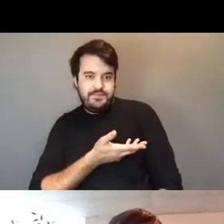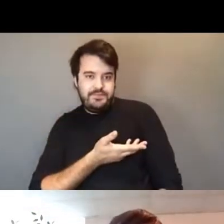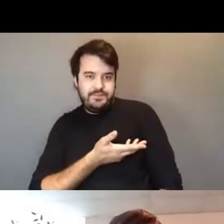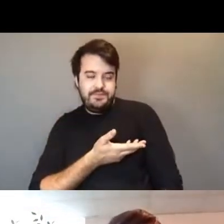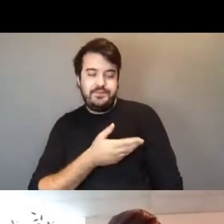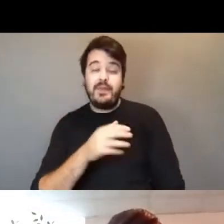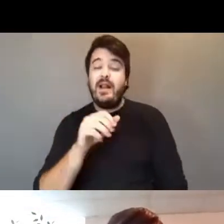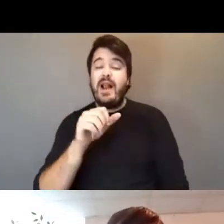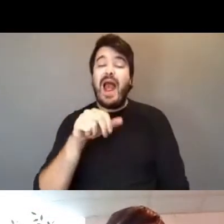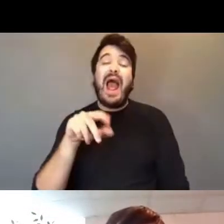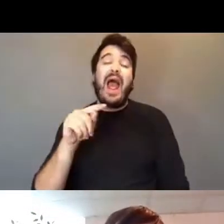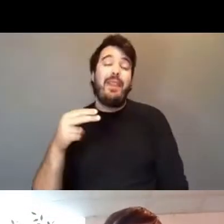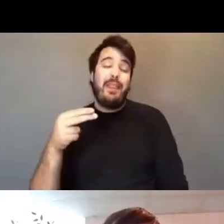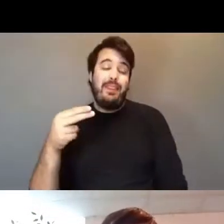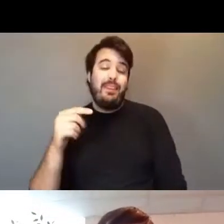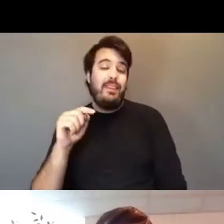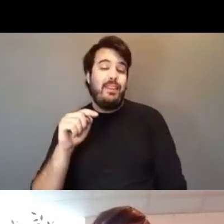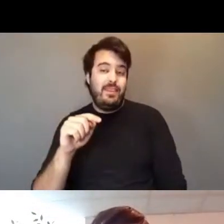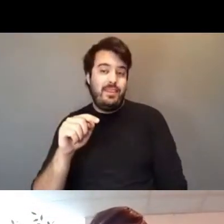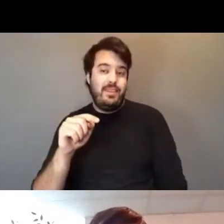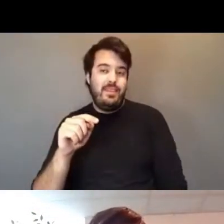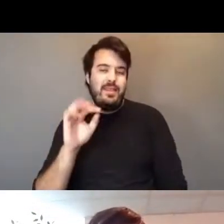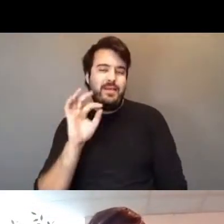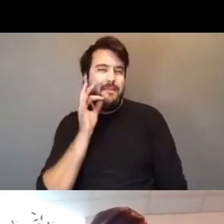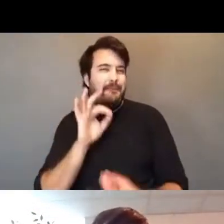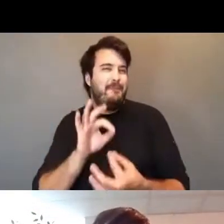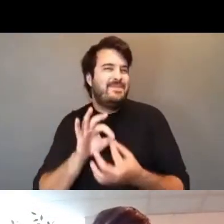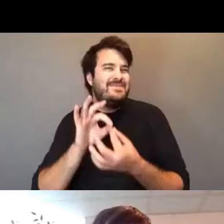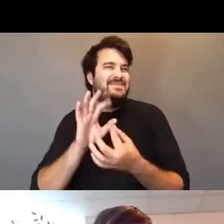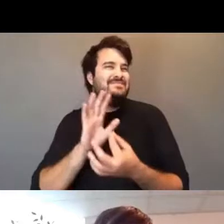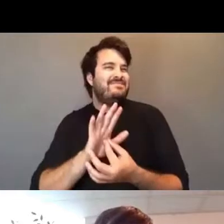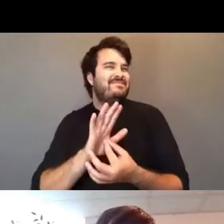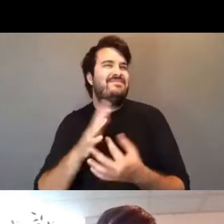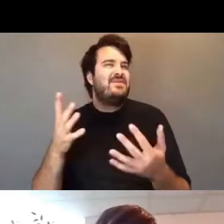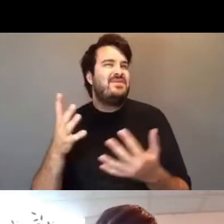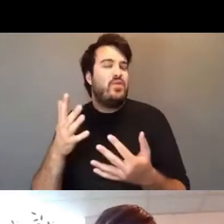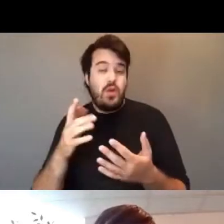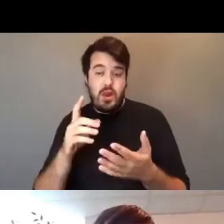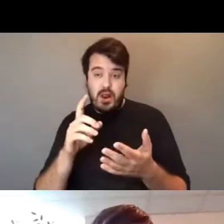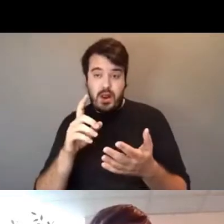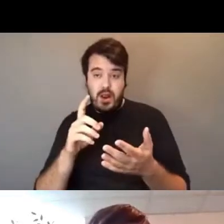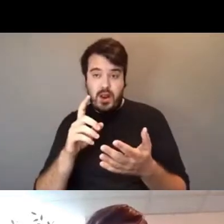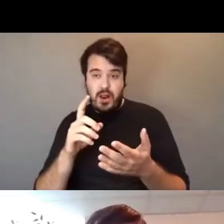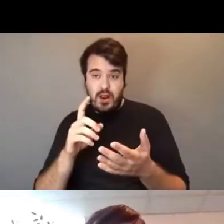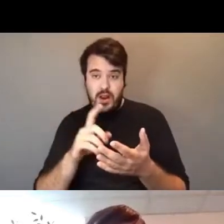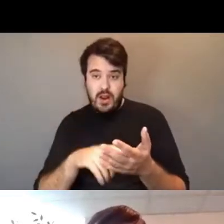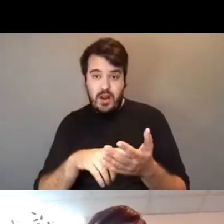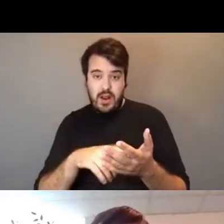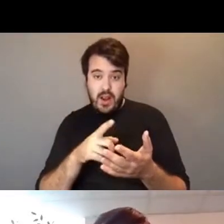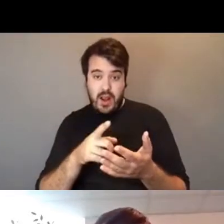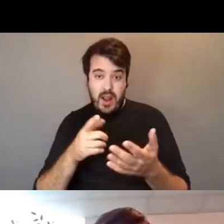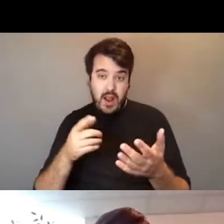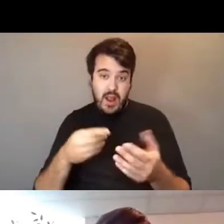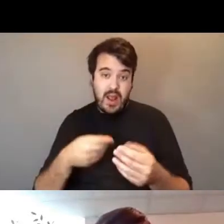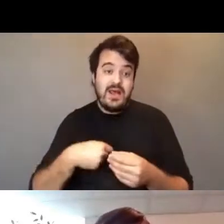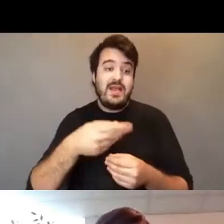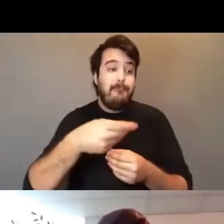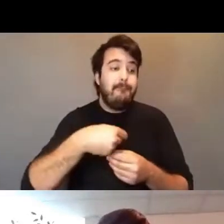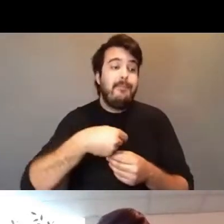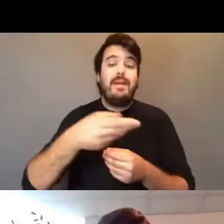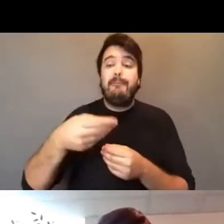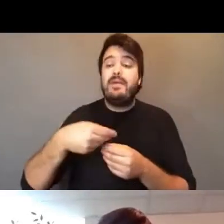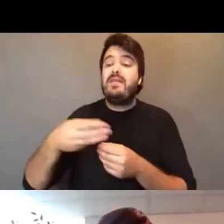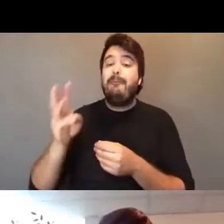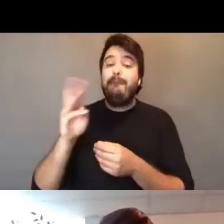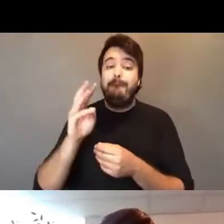L'aneth, ce qui est particulier avec elle, c'est que quand on la sème, on peut semer de différentes